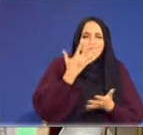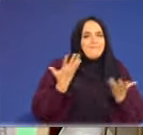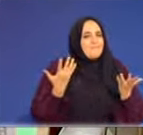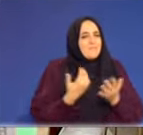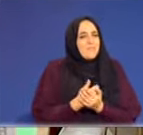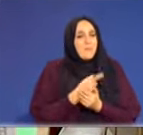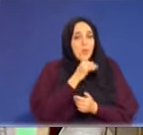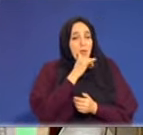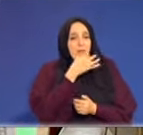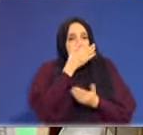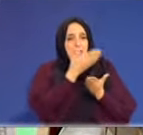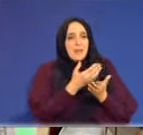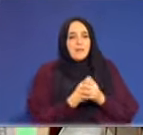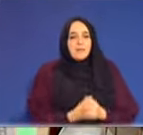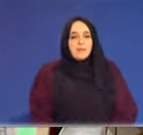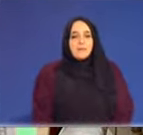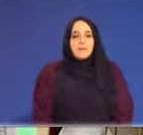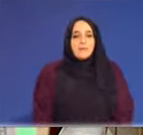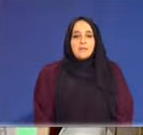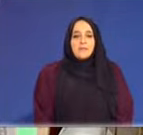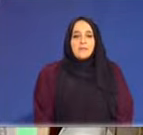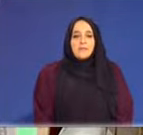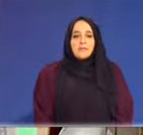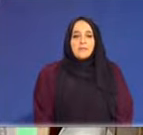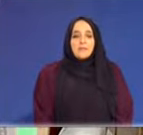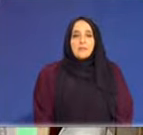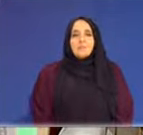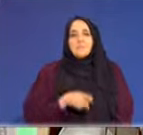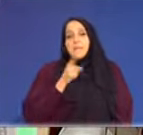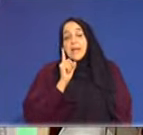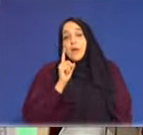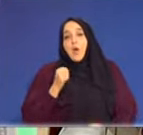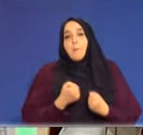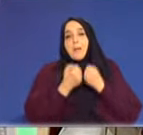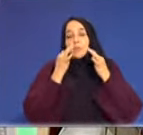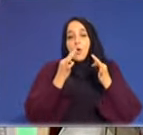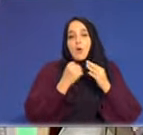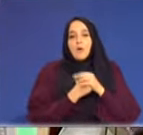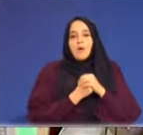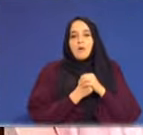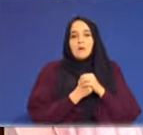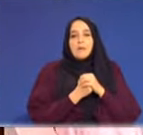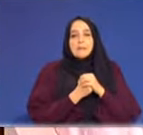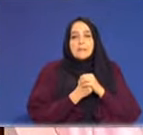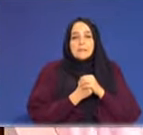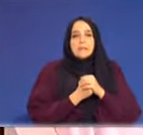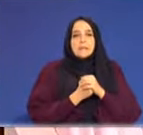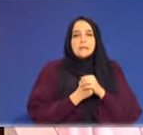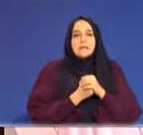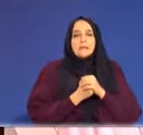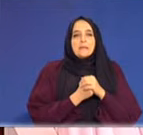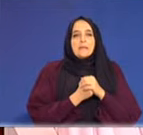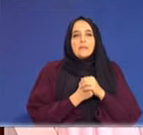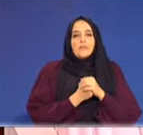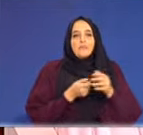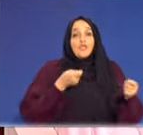إلى هذه المشكلة، ولكن دكتور هناك جانب أيضا بيروقراطية أيضا في